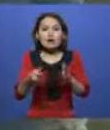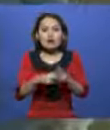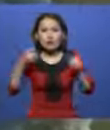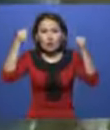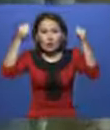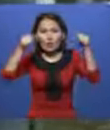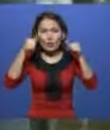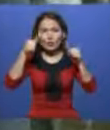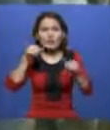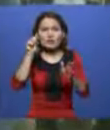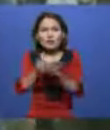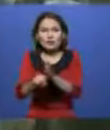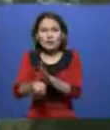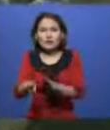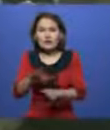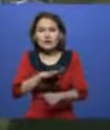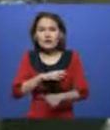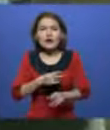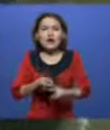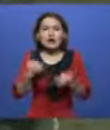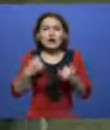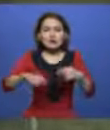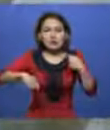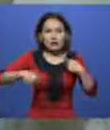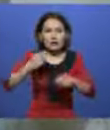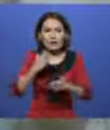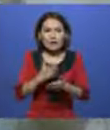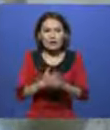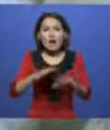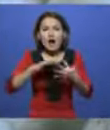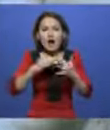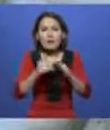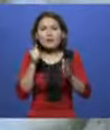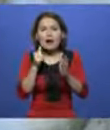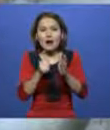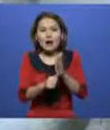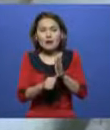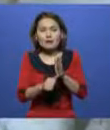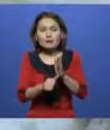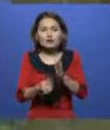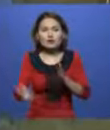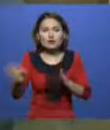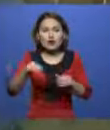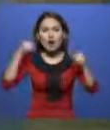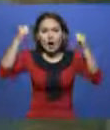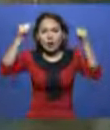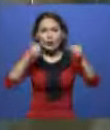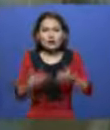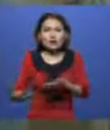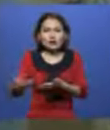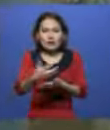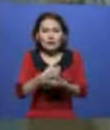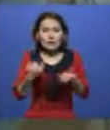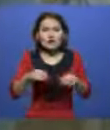болатын. Келген шығын 2,5 миллион теңге. Осы оқиғадан кейін ауылдастары 60 шақты қой мен ешкі жинап берді. Ал құтырған иттердің көзі